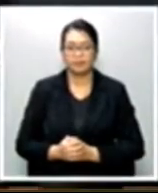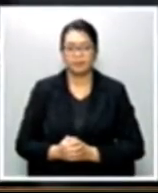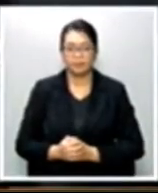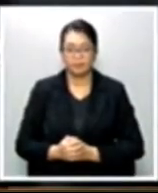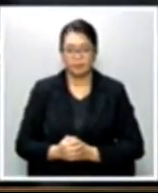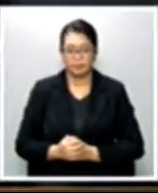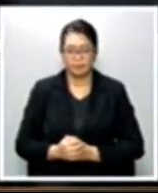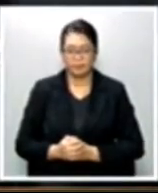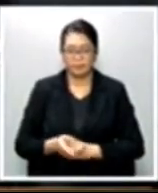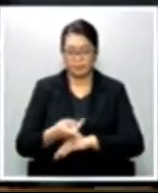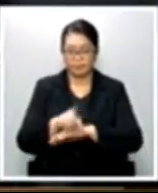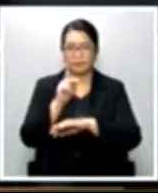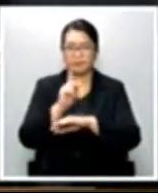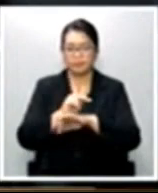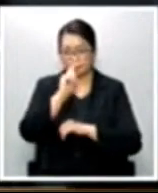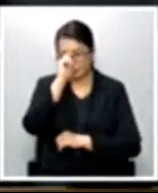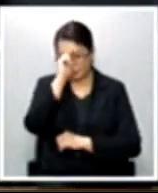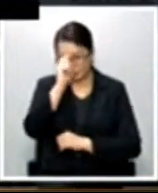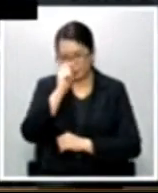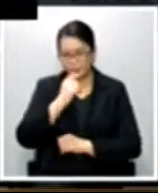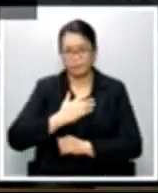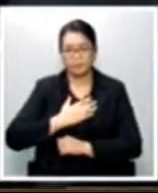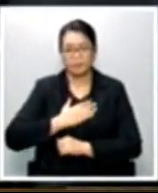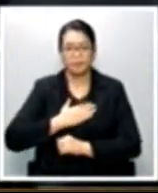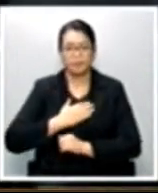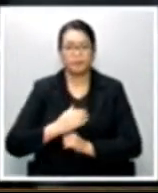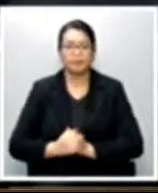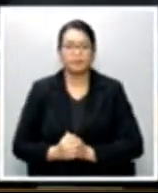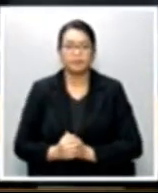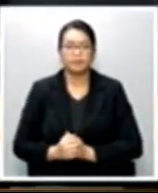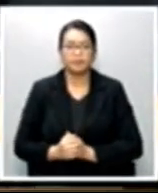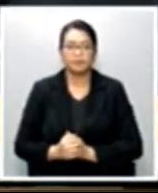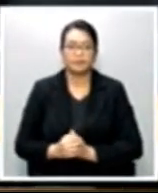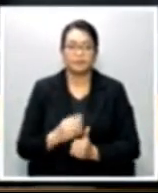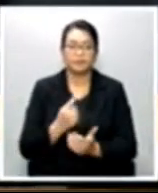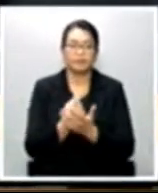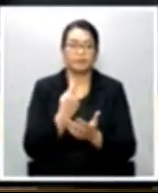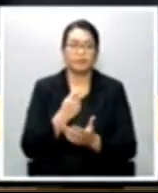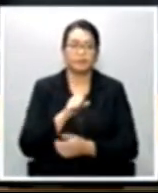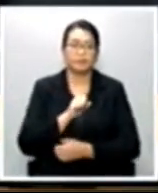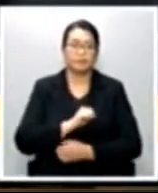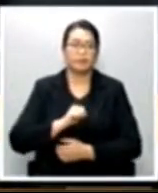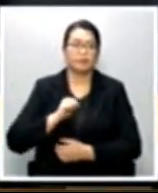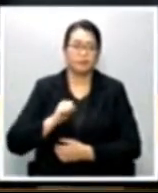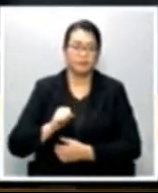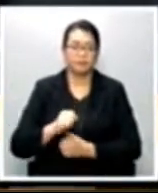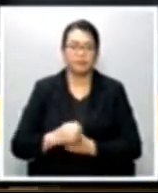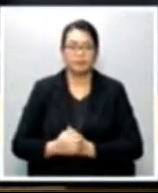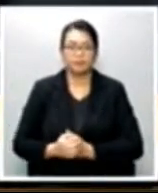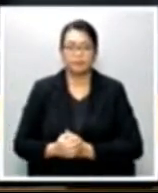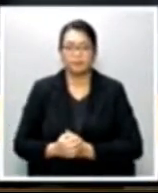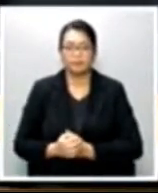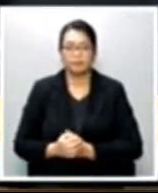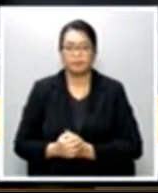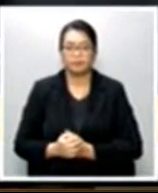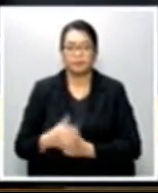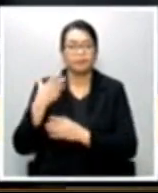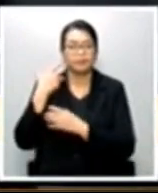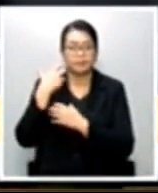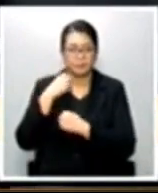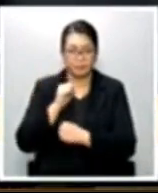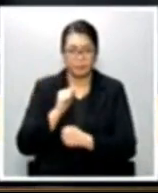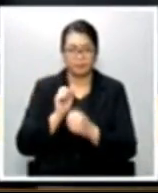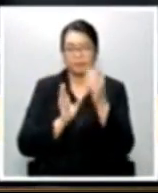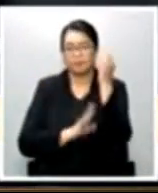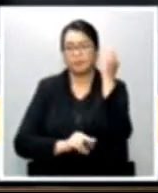กับเรียนท่านประธานที่เคารพกับผมชัยชนะเดชเดโชสมาชิกสภาผู้แทนราษฎรพรรคประชาธิปัตย์จ